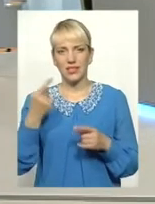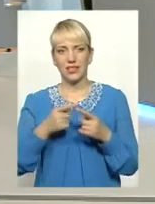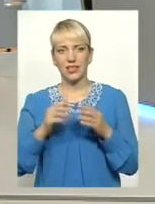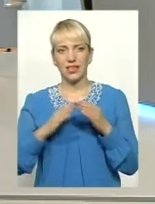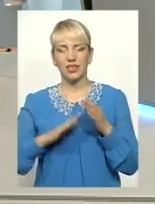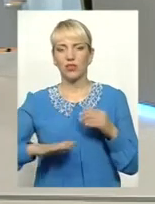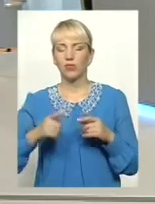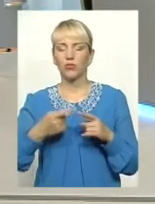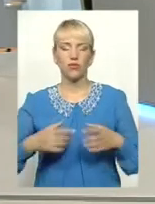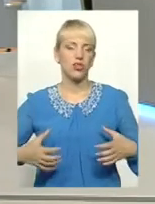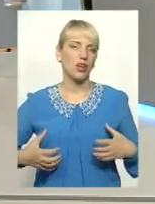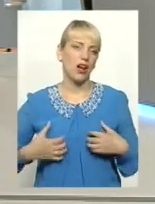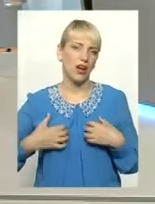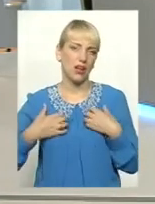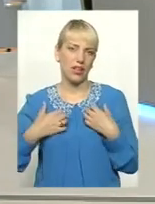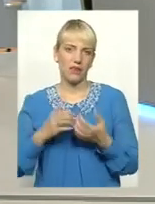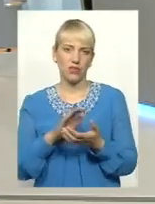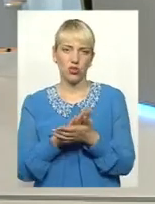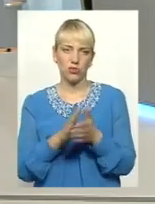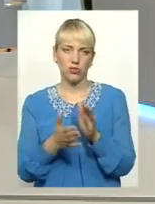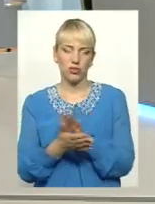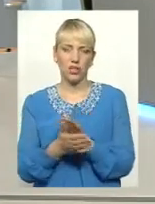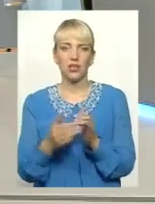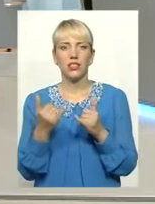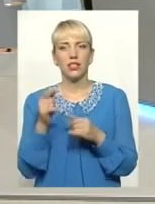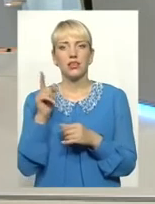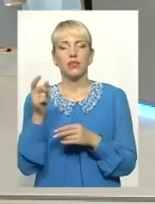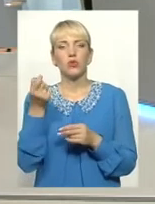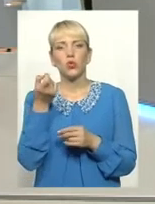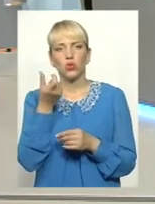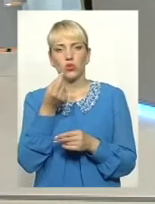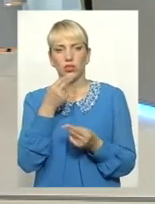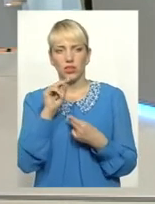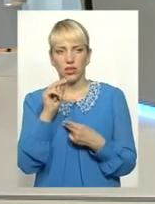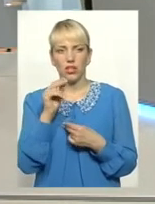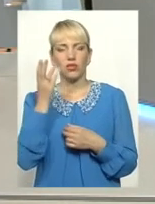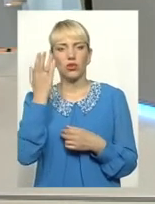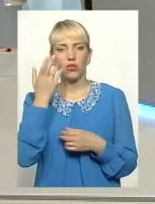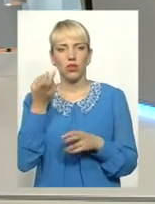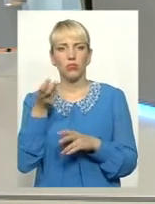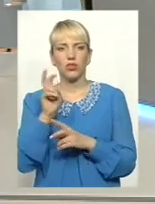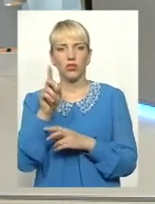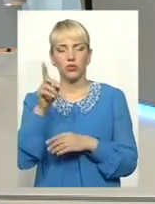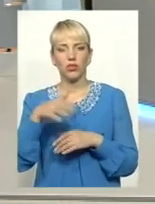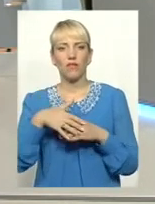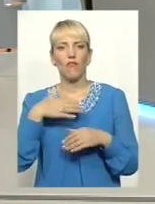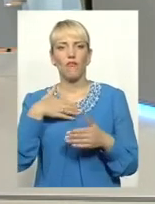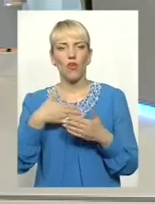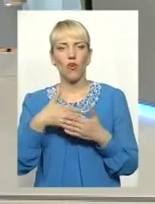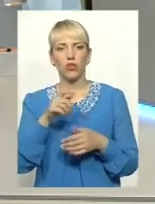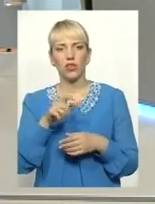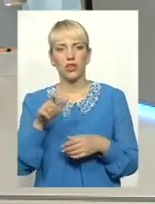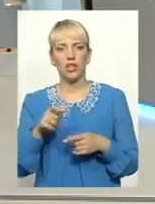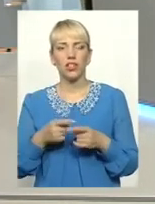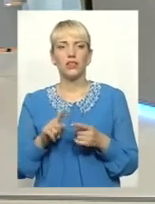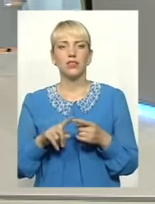в жахливішому стані. Зараз там трошки краще, не можу сказати. Коли прийшли от туди волонтери керувати цим